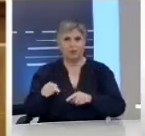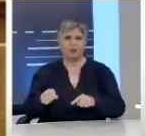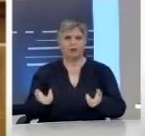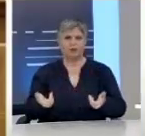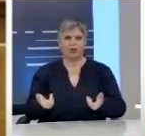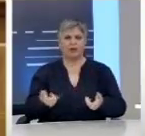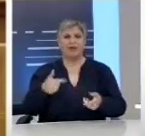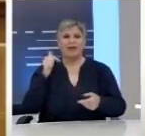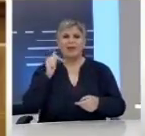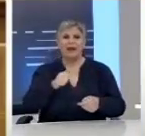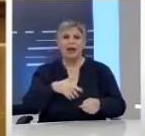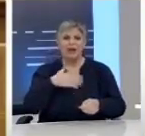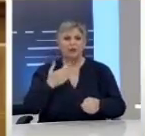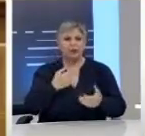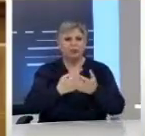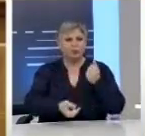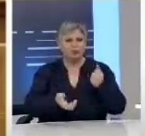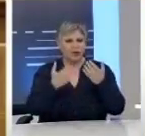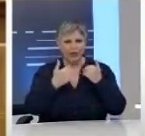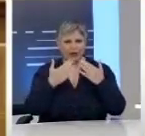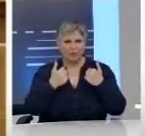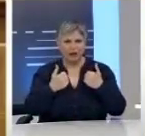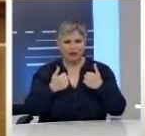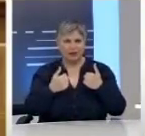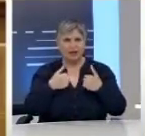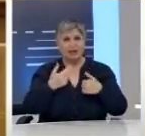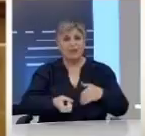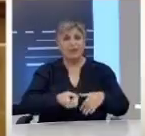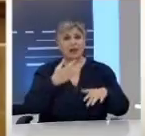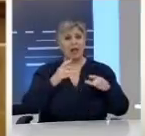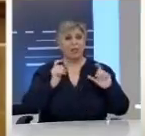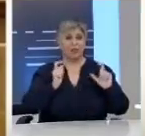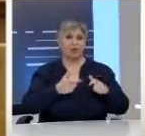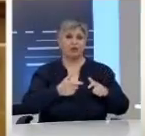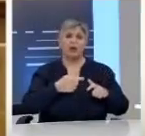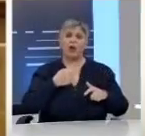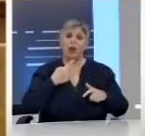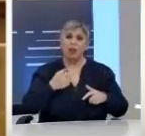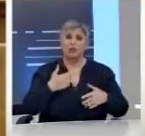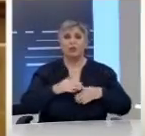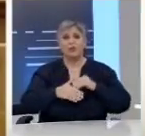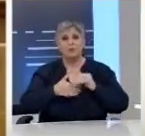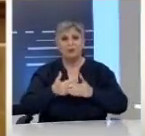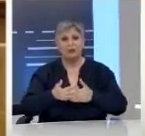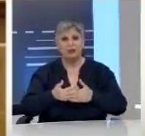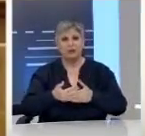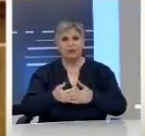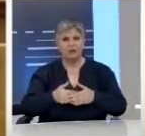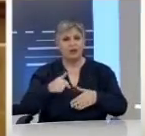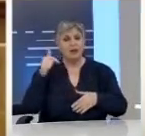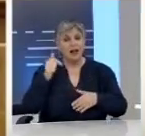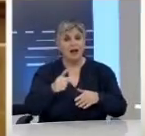αγωνία της Νέας Δημοκρατίας. Σε πολύ μεγαλύτερο βαθμό. Και ξέρετε πολύ καλά ότι για αυτή τη ρύθμιση υπήρξε κριτική